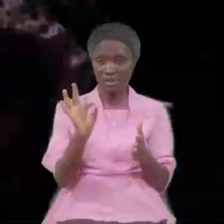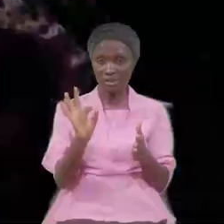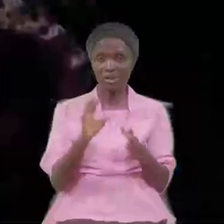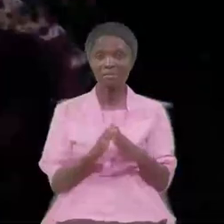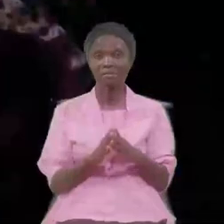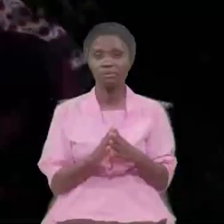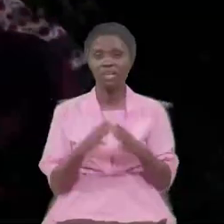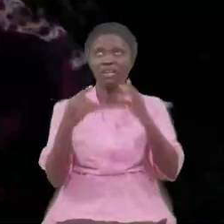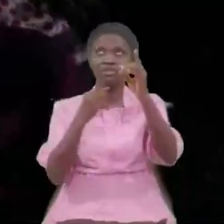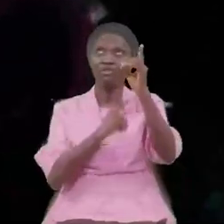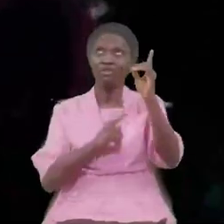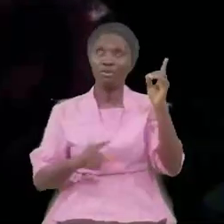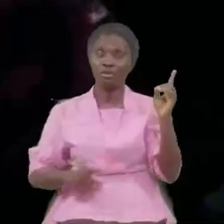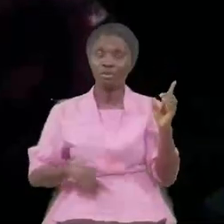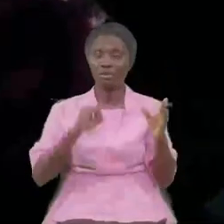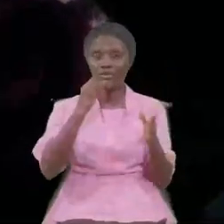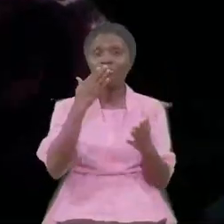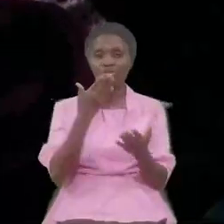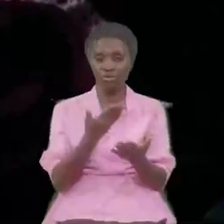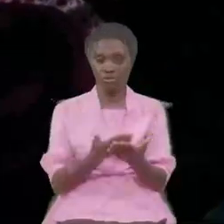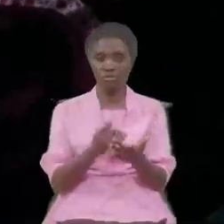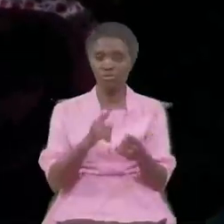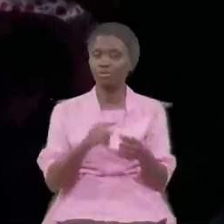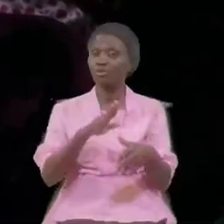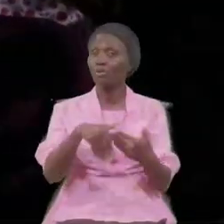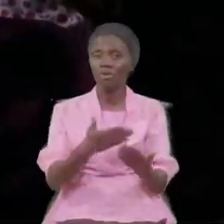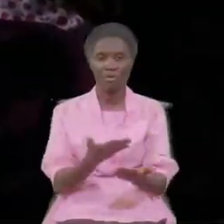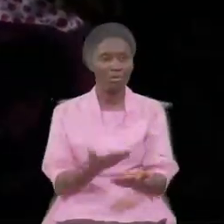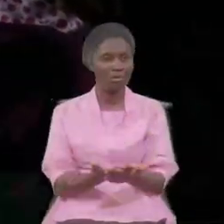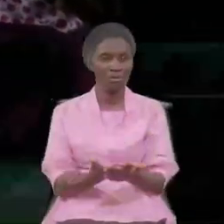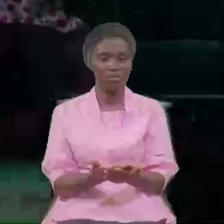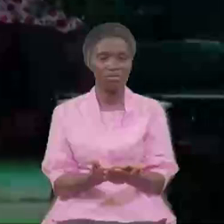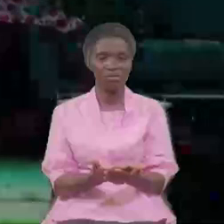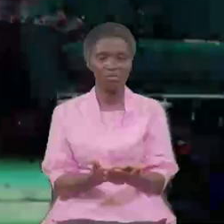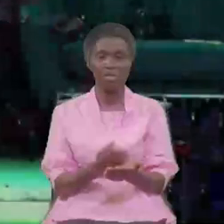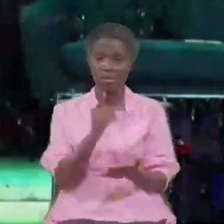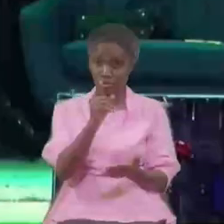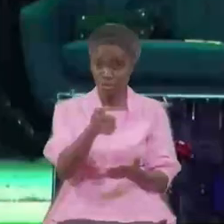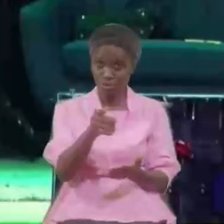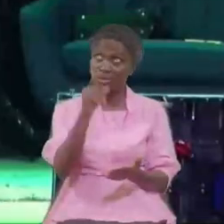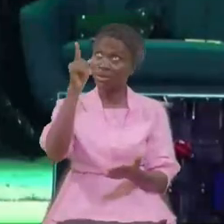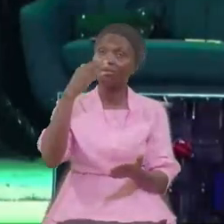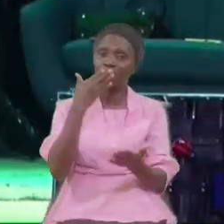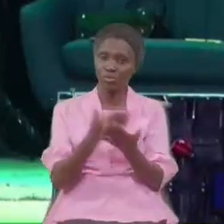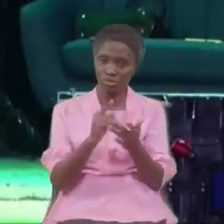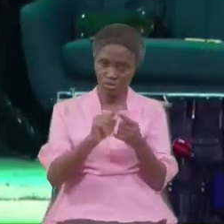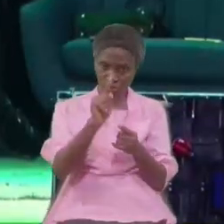Psaume 145, verset 9. L'Éternel est bon pour tous, il est bon à